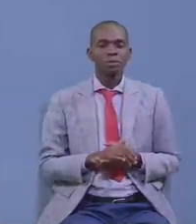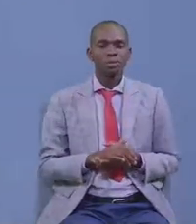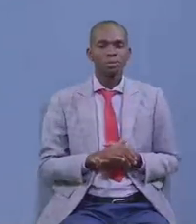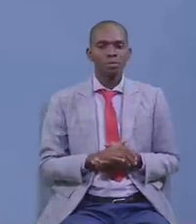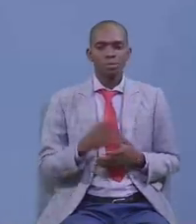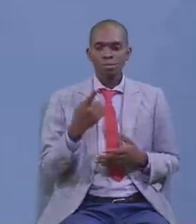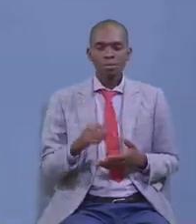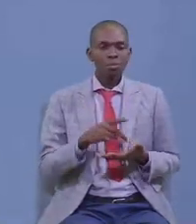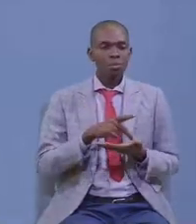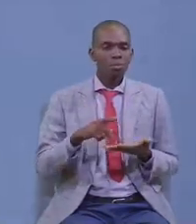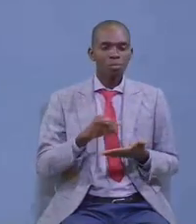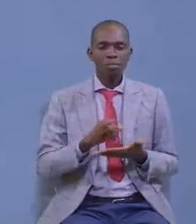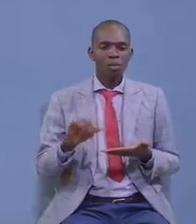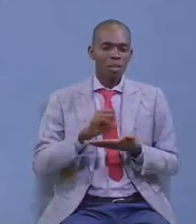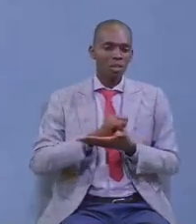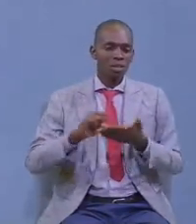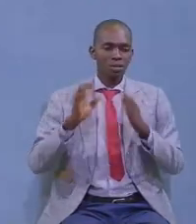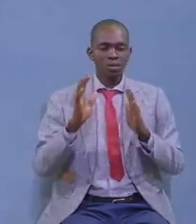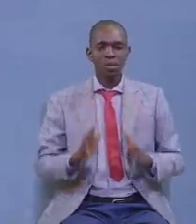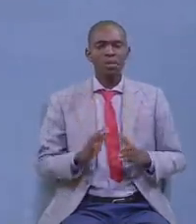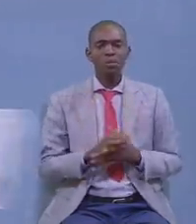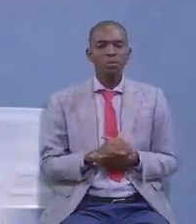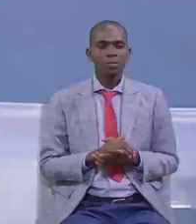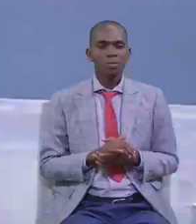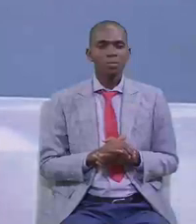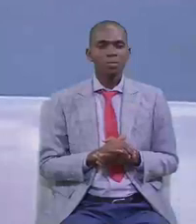Le sanctificateur qui purifie.